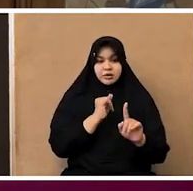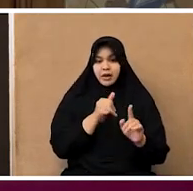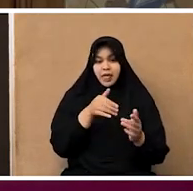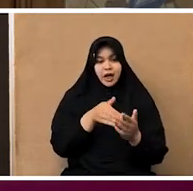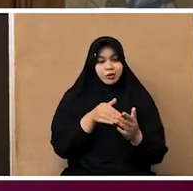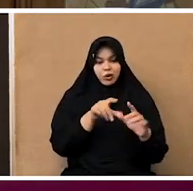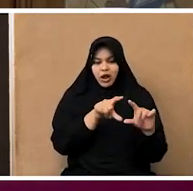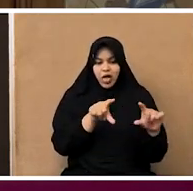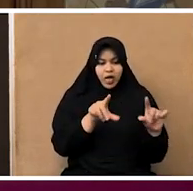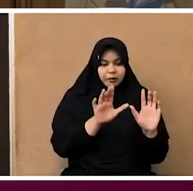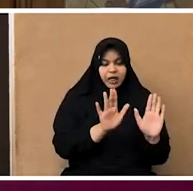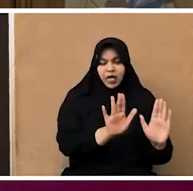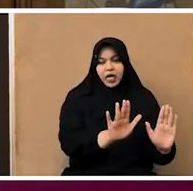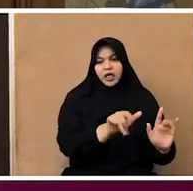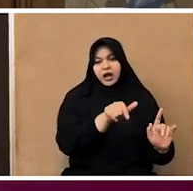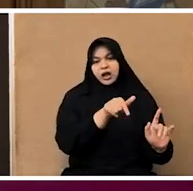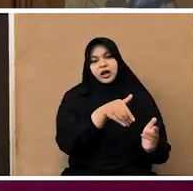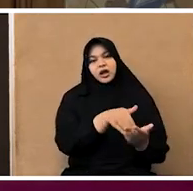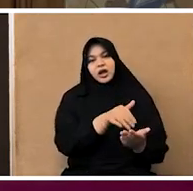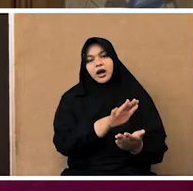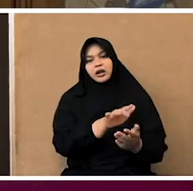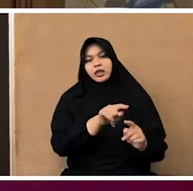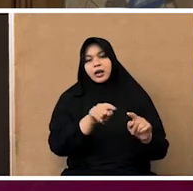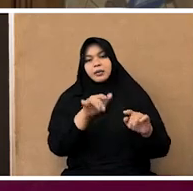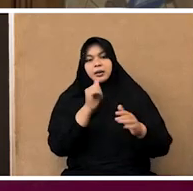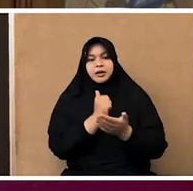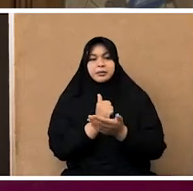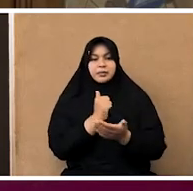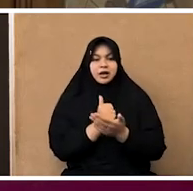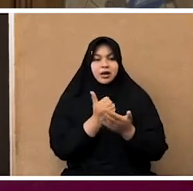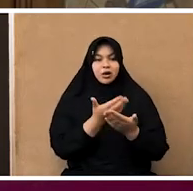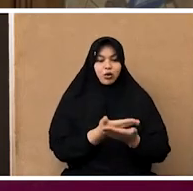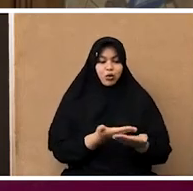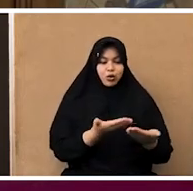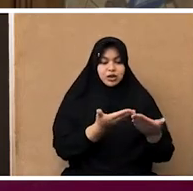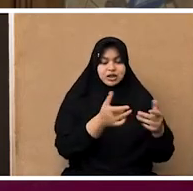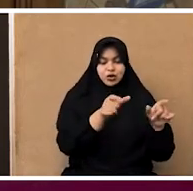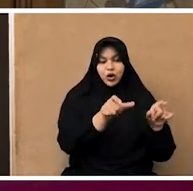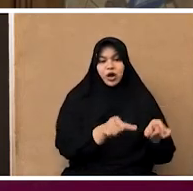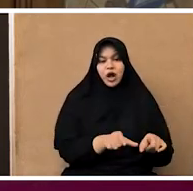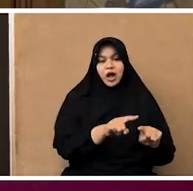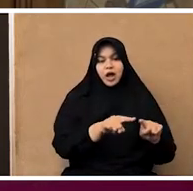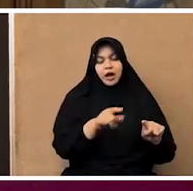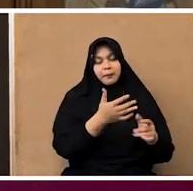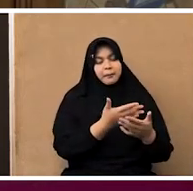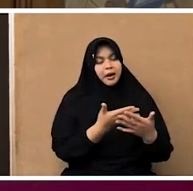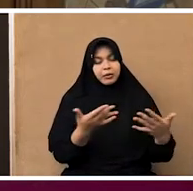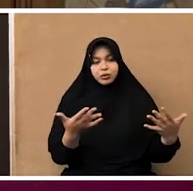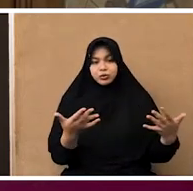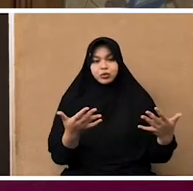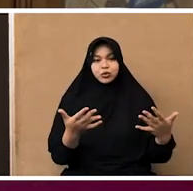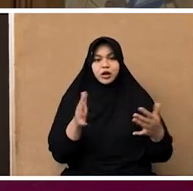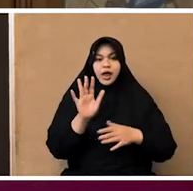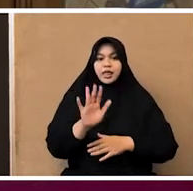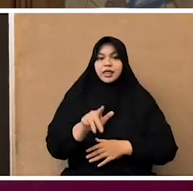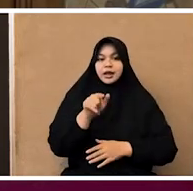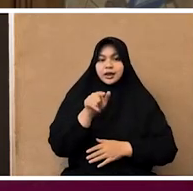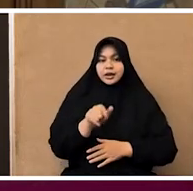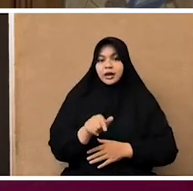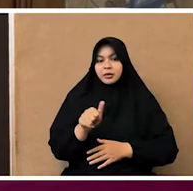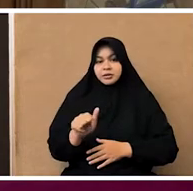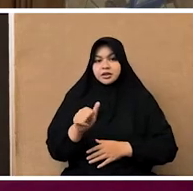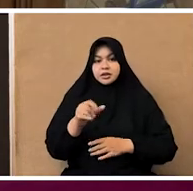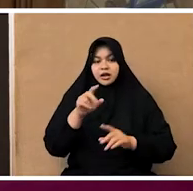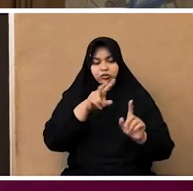bukan label lagi yang dijadikan dasar tetapi benar-benar real kondisi seseorang apapun nantinya kemudian